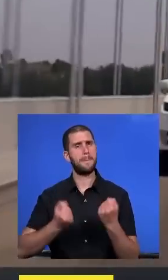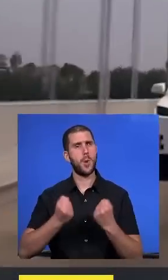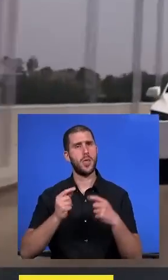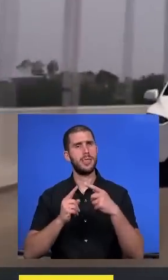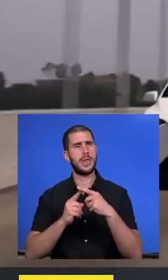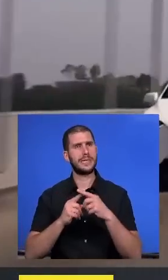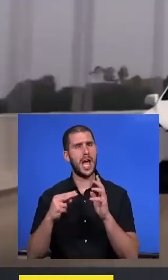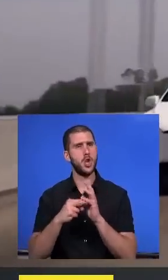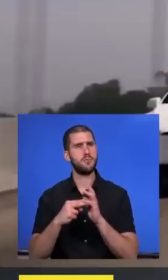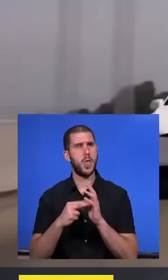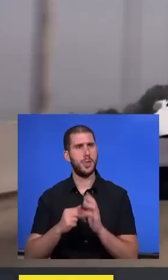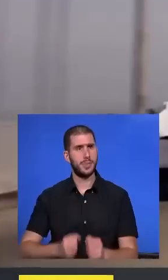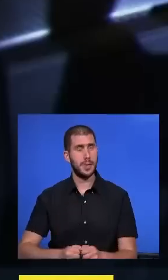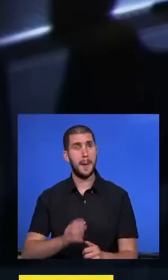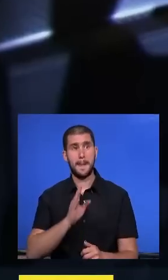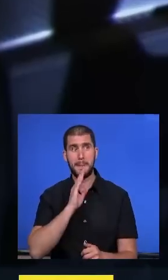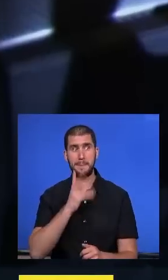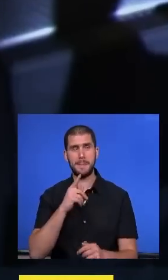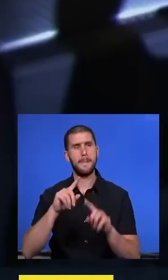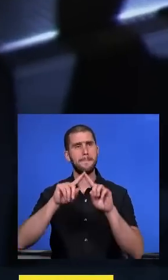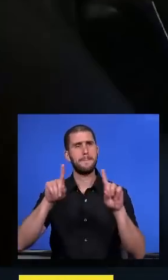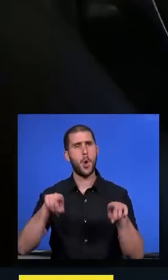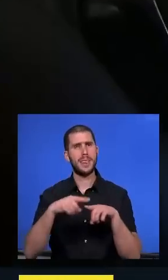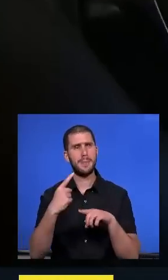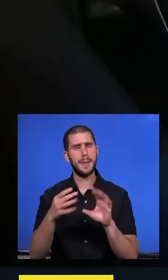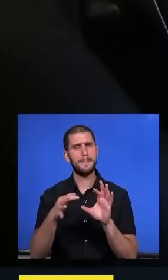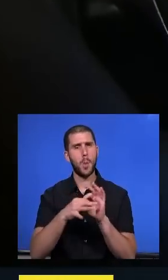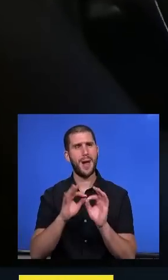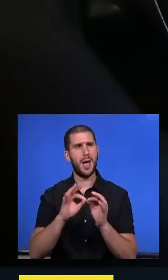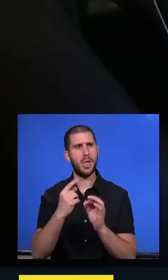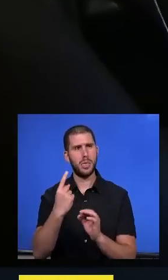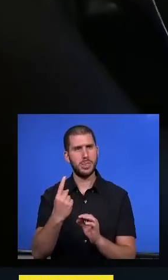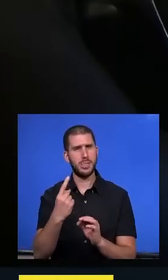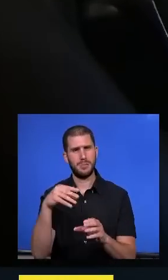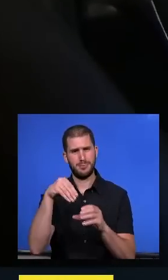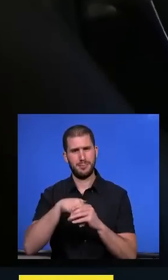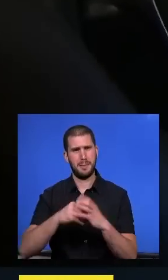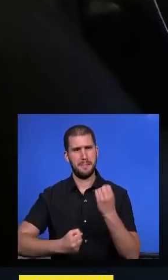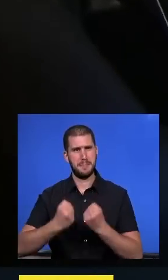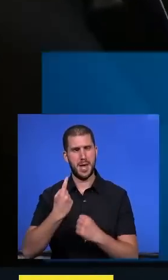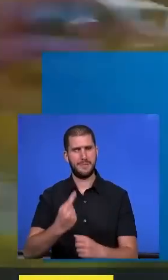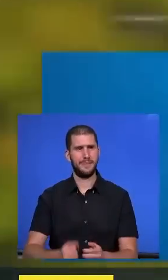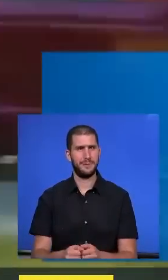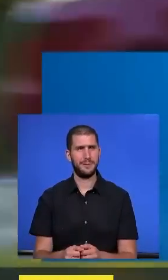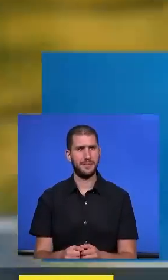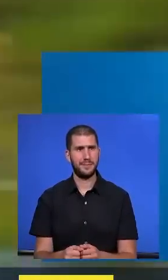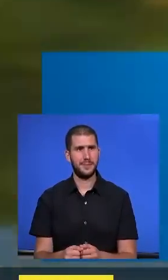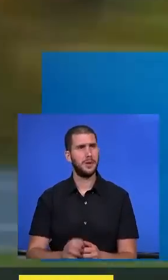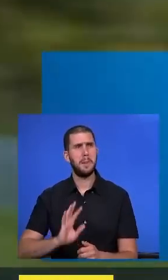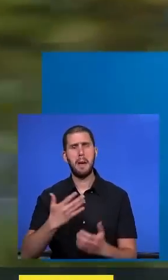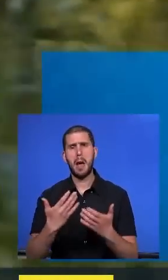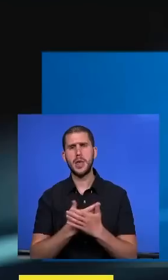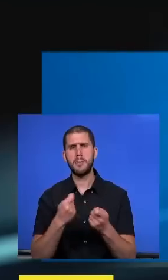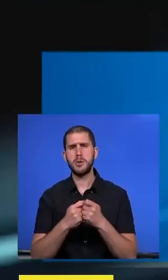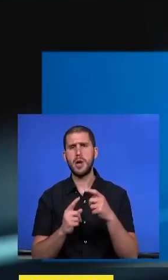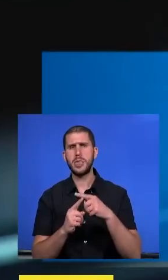הטסלה החשמליות. הבעיה, מכשיר המולטימדיה מחובר לאינטרנט שמותקן ברכב. מה החדש בגבי